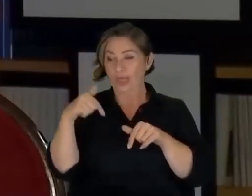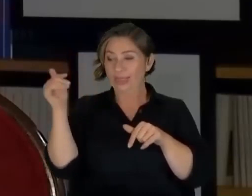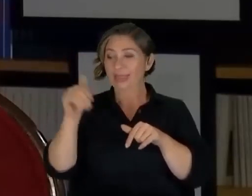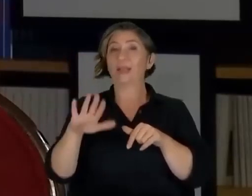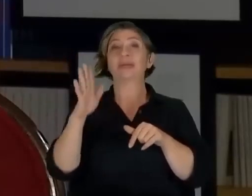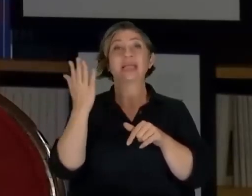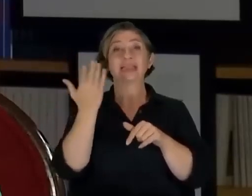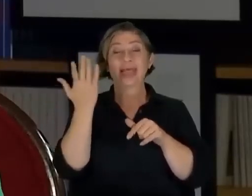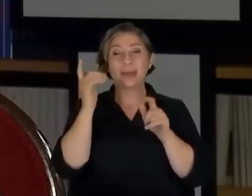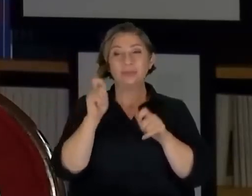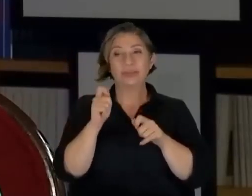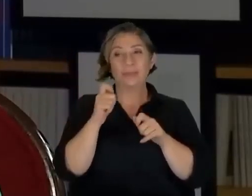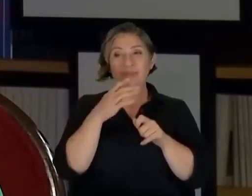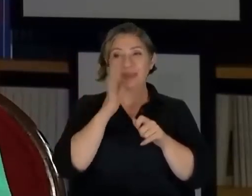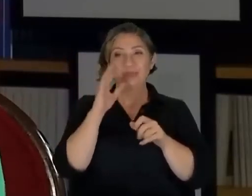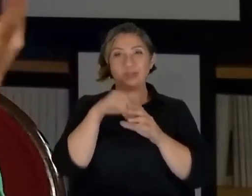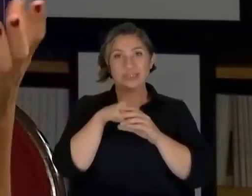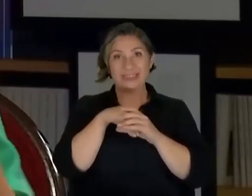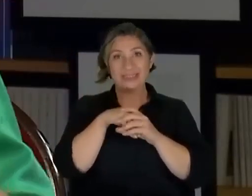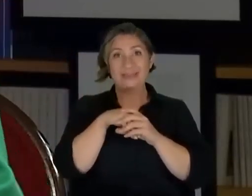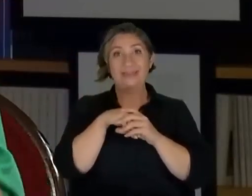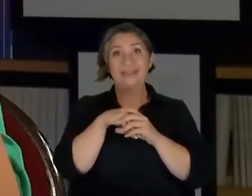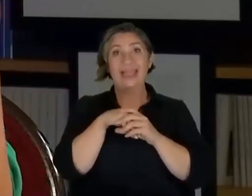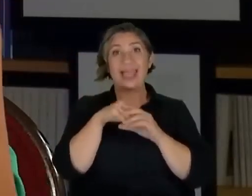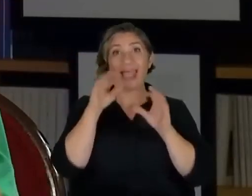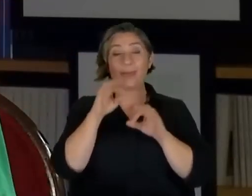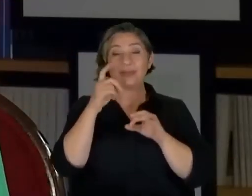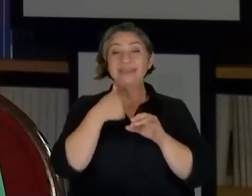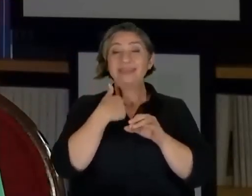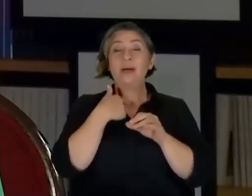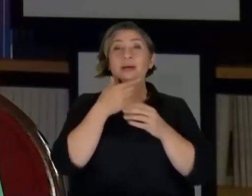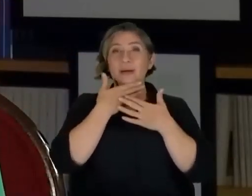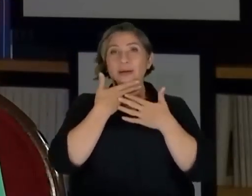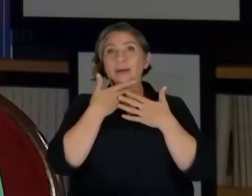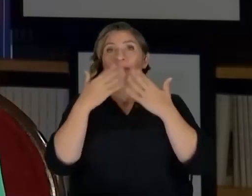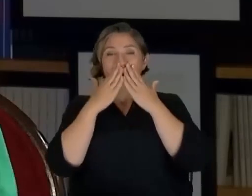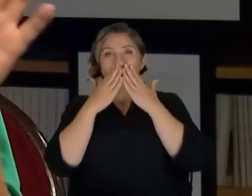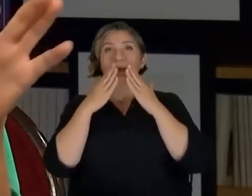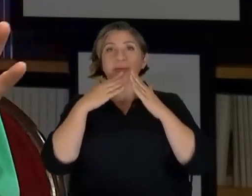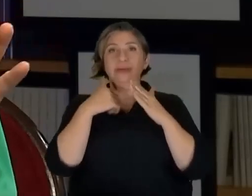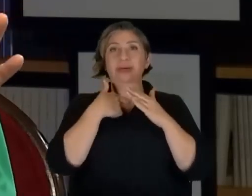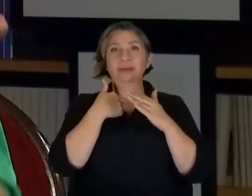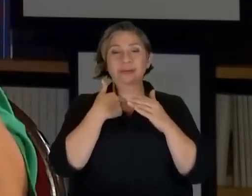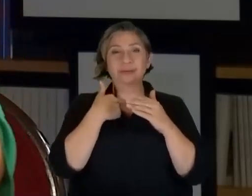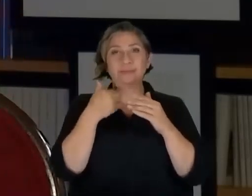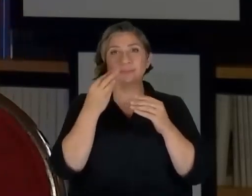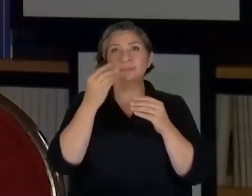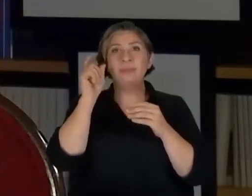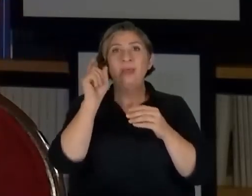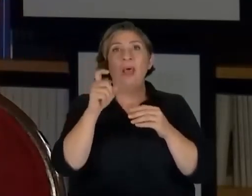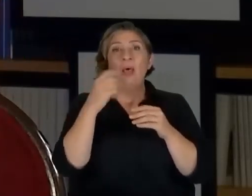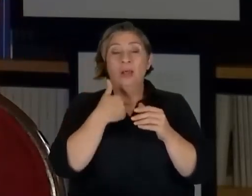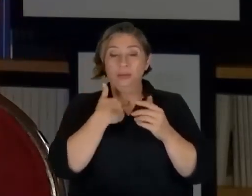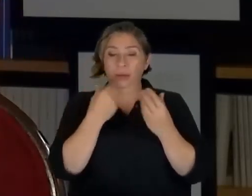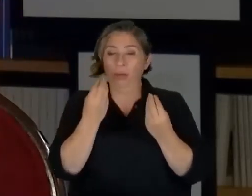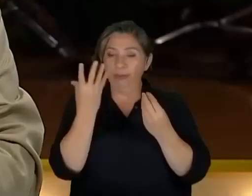buraya gelmeden de neyle karşılaşacağımı bilmiyorum. Hemen bir sesimi falan açarım. Ha. Hep bu sesle ilgili, ama sesim